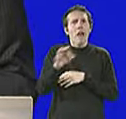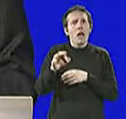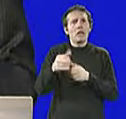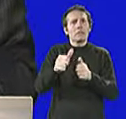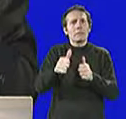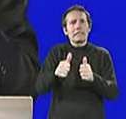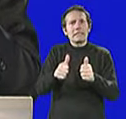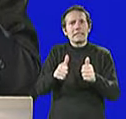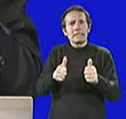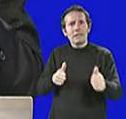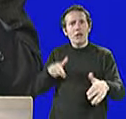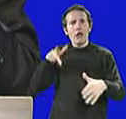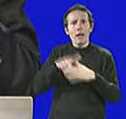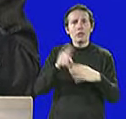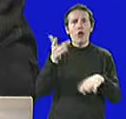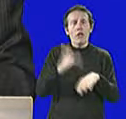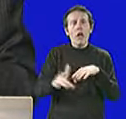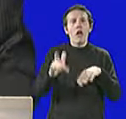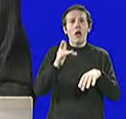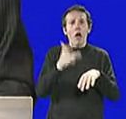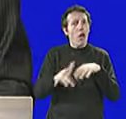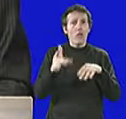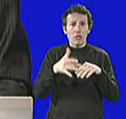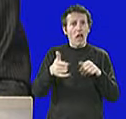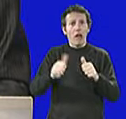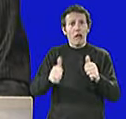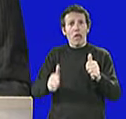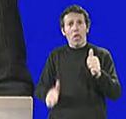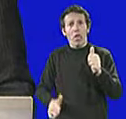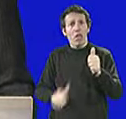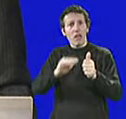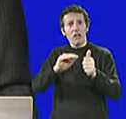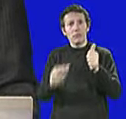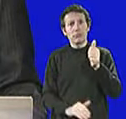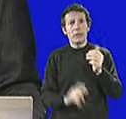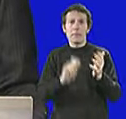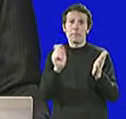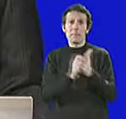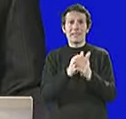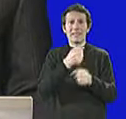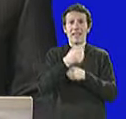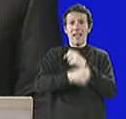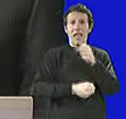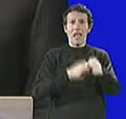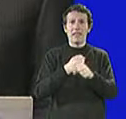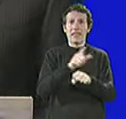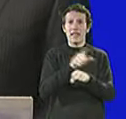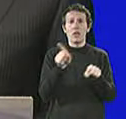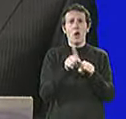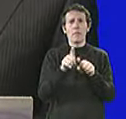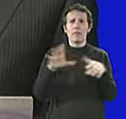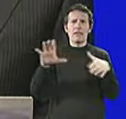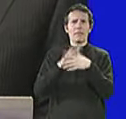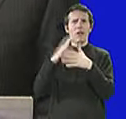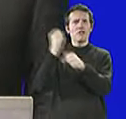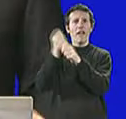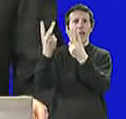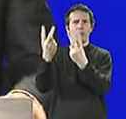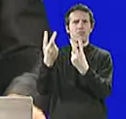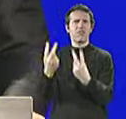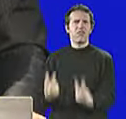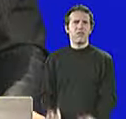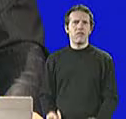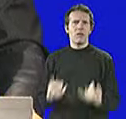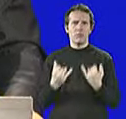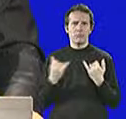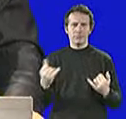retard, pendant lesquelles la France a parfois reculé, ce furent les années de la dévalorisation du travail.